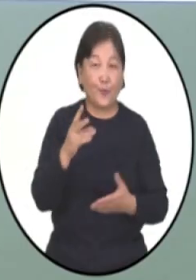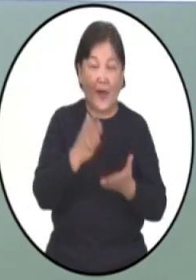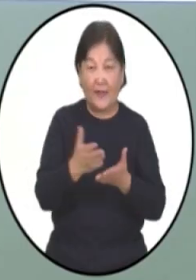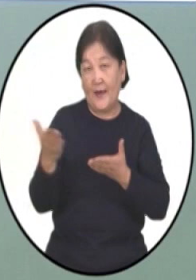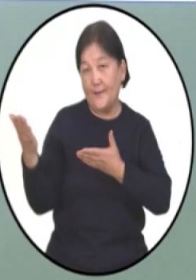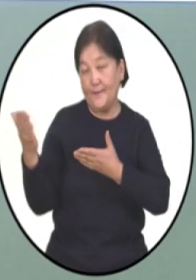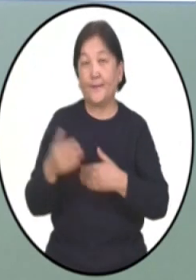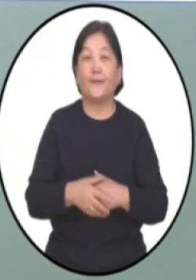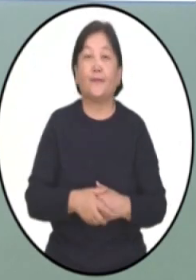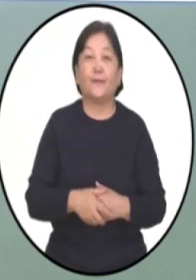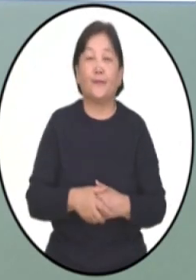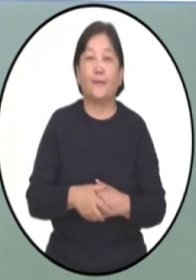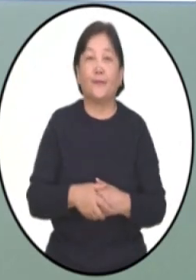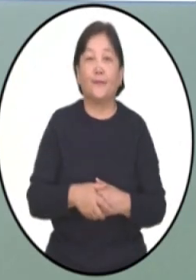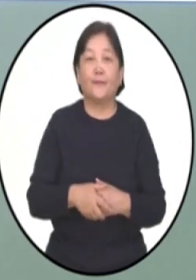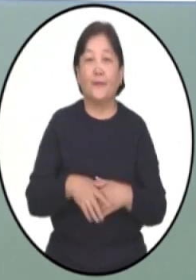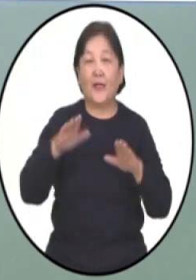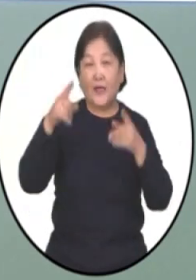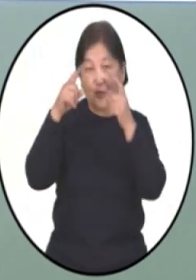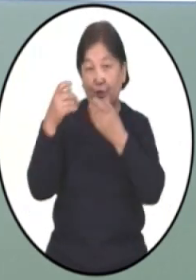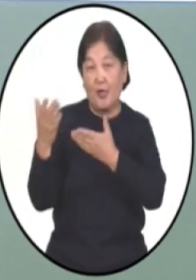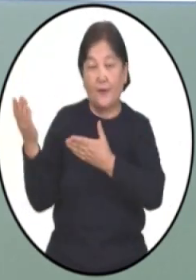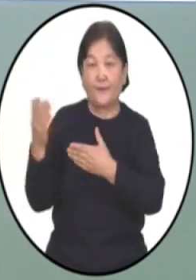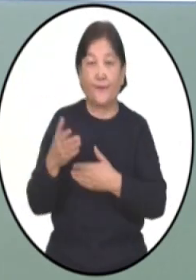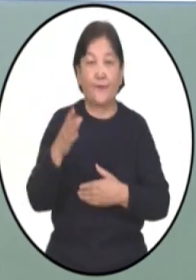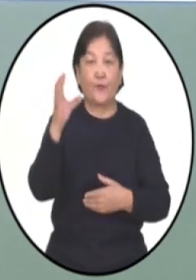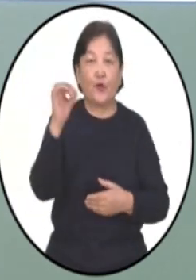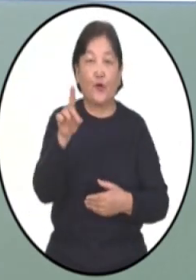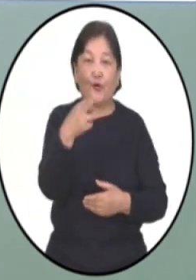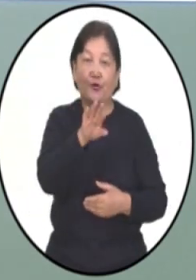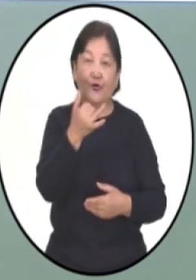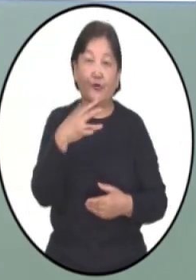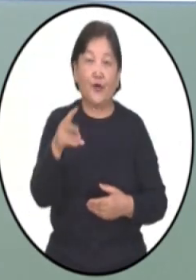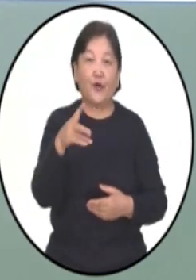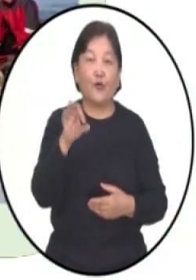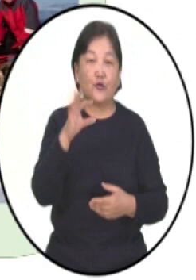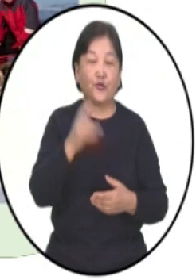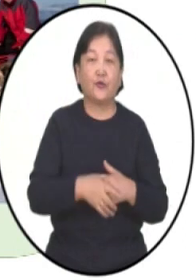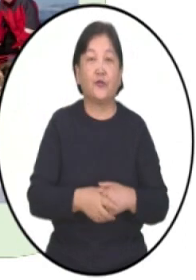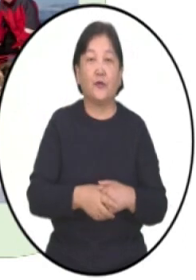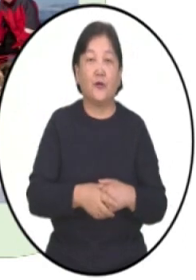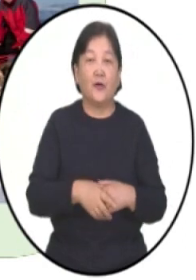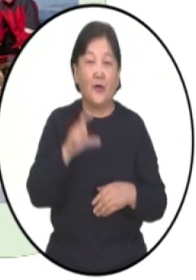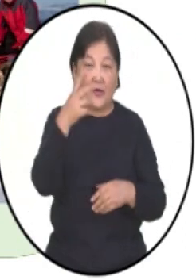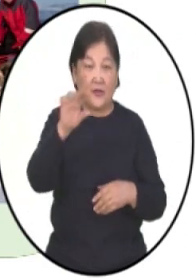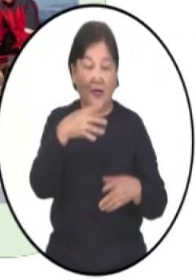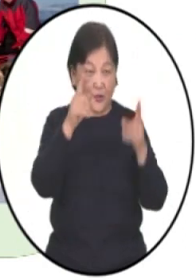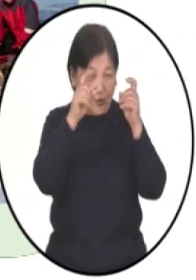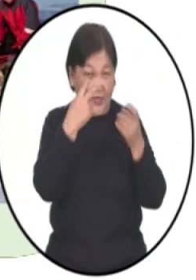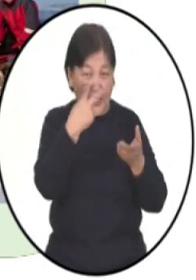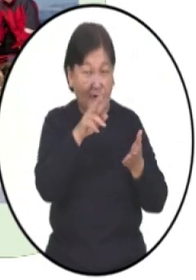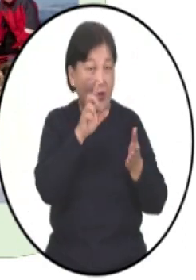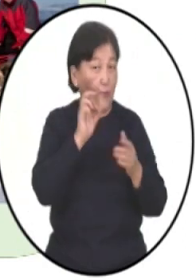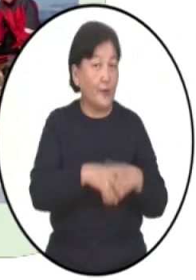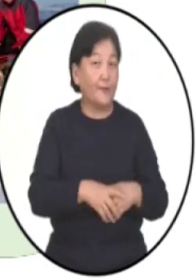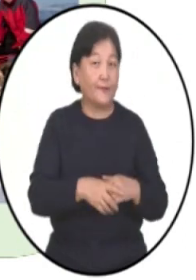За дараачих. За ердийн хэсэг. За цөмөр эдгээр зургуудыг харъя. Юрдийн хэсэг гэдэг